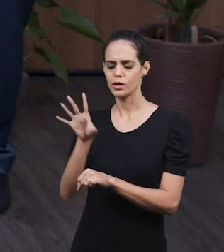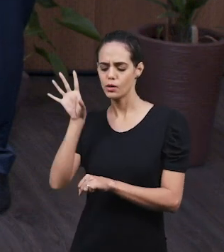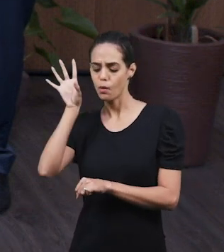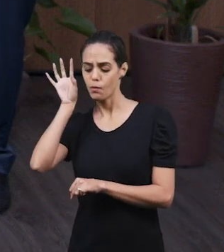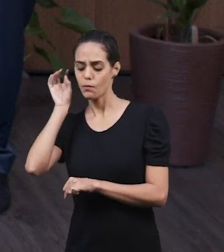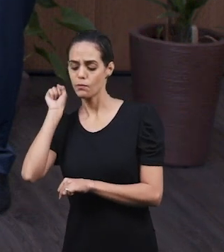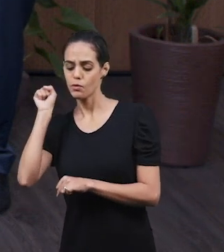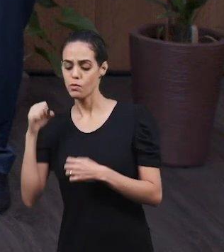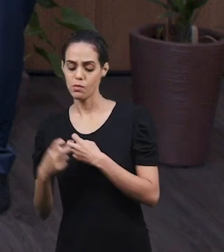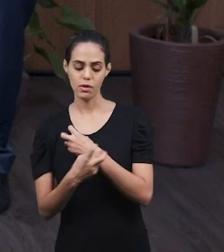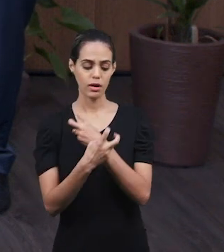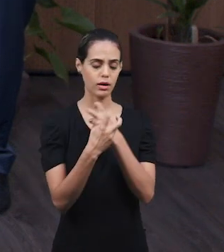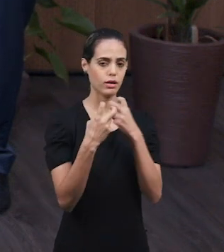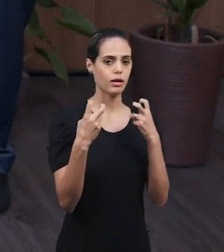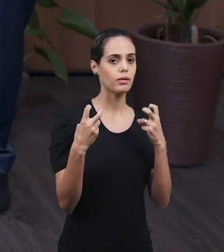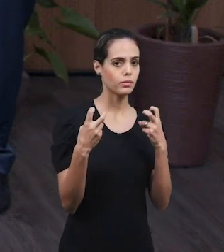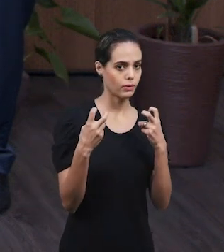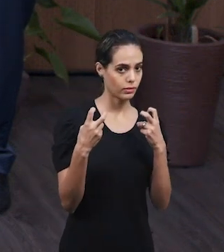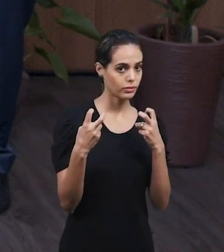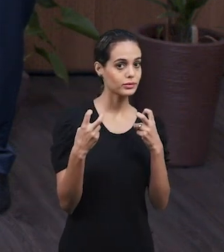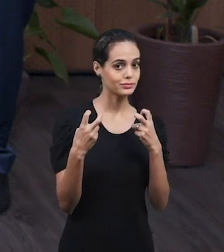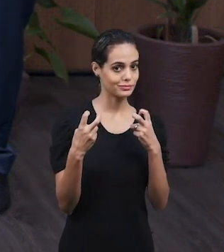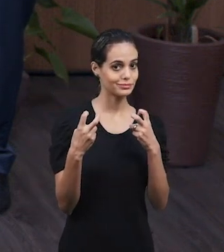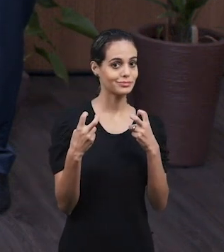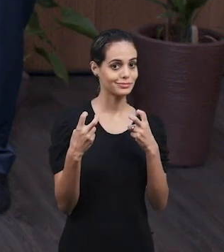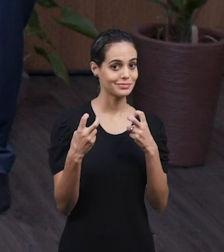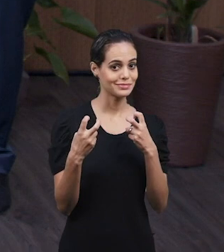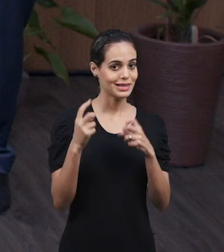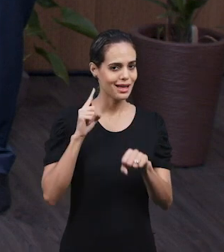cette prière de ce pauvre homme,